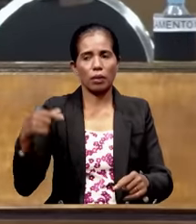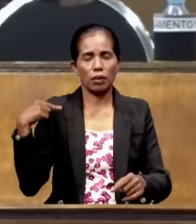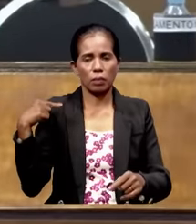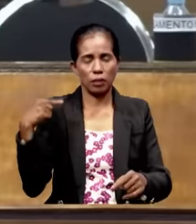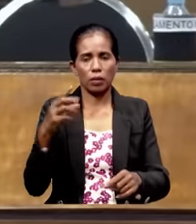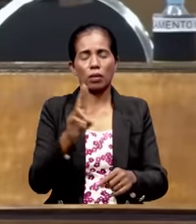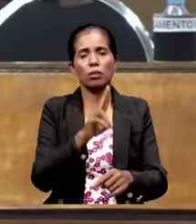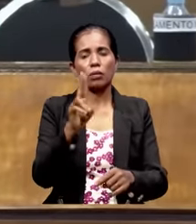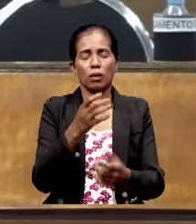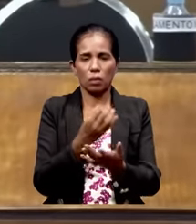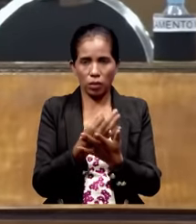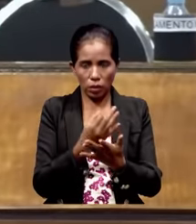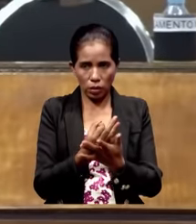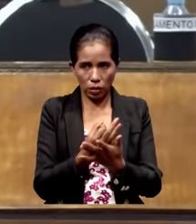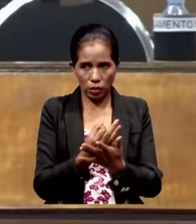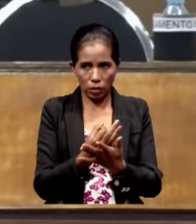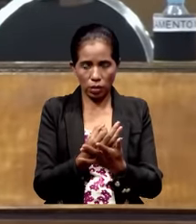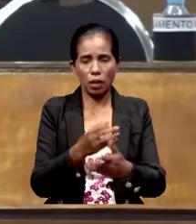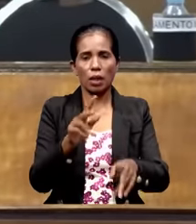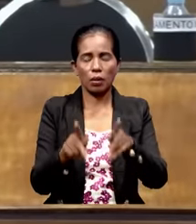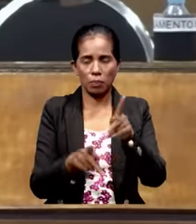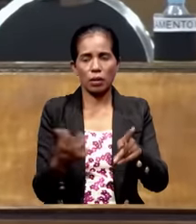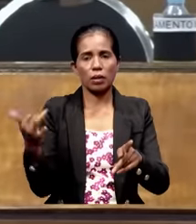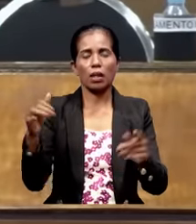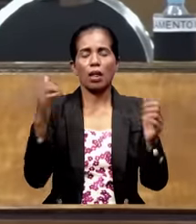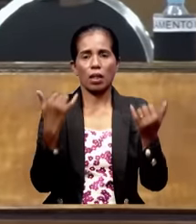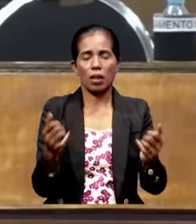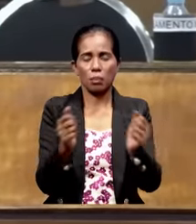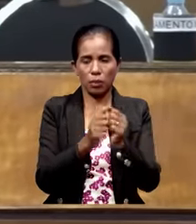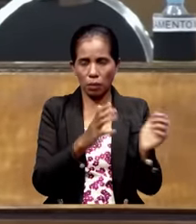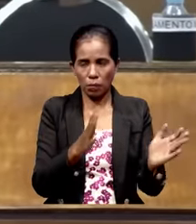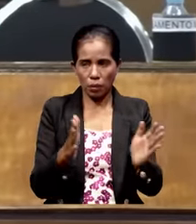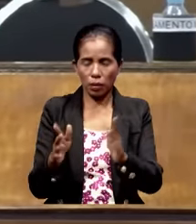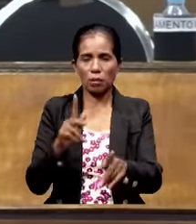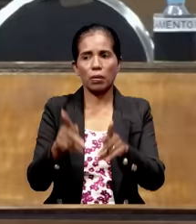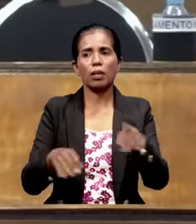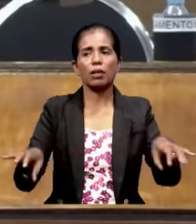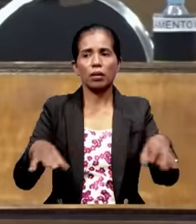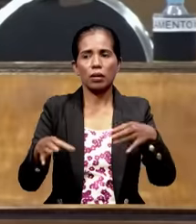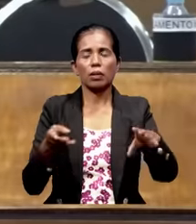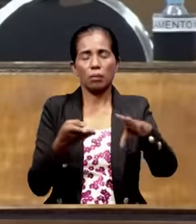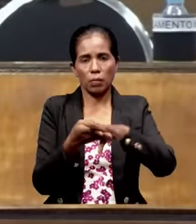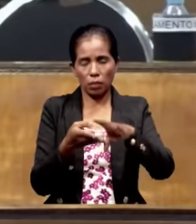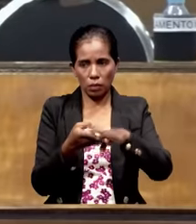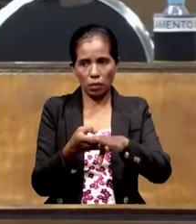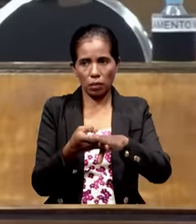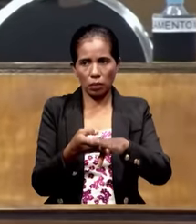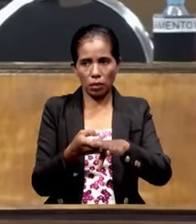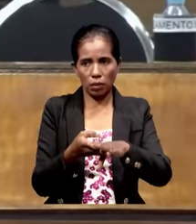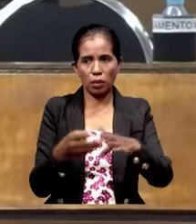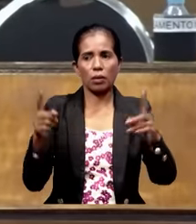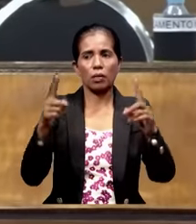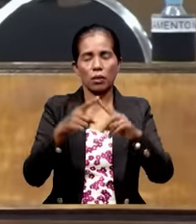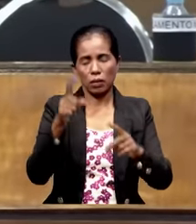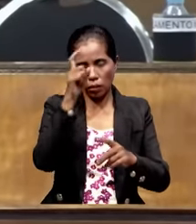gestão fundo ne e ma sira ne be agora hamoto ken ba preparado ne e ma ne be servicio ya area bancaria ne balu to